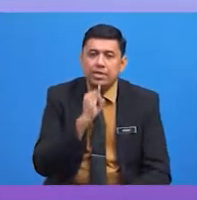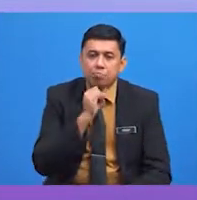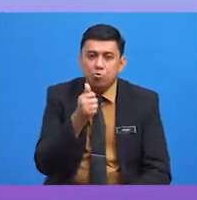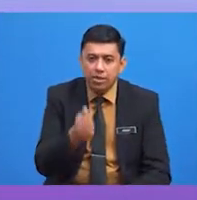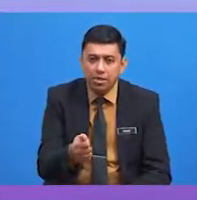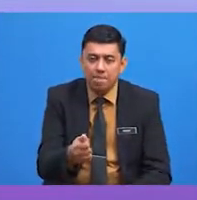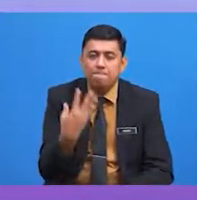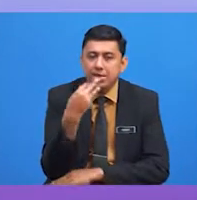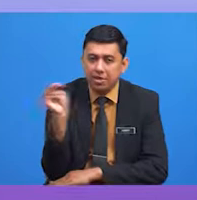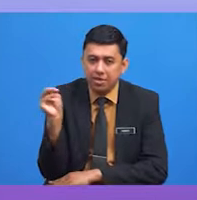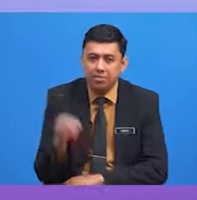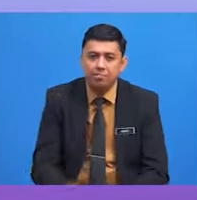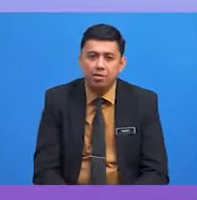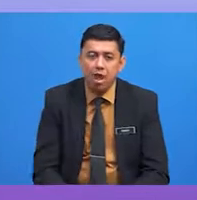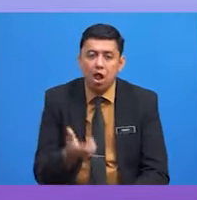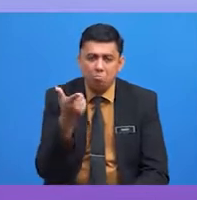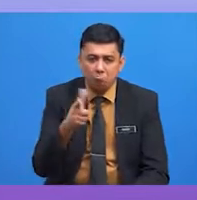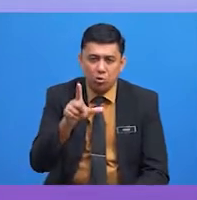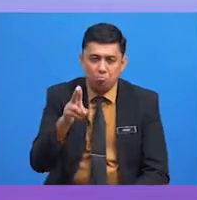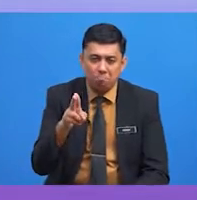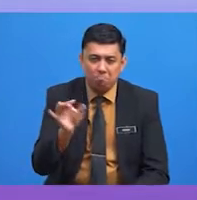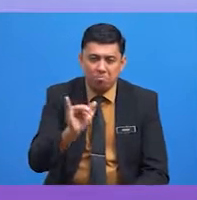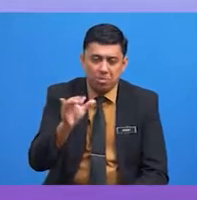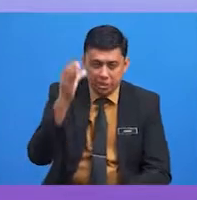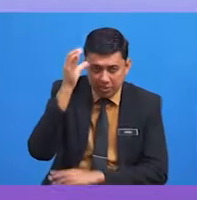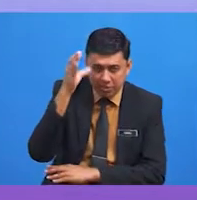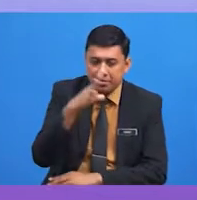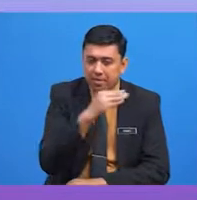Contoh, lu mali mana? Cina.